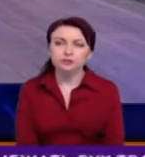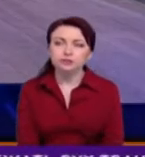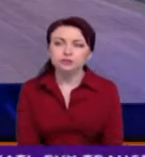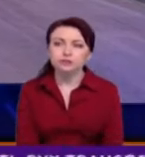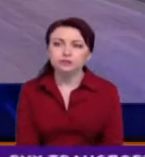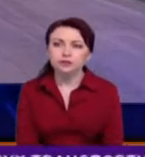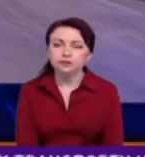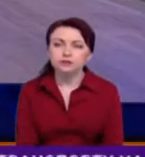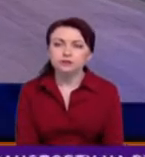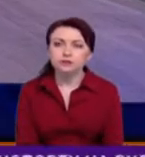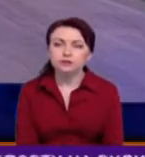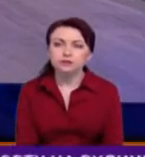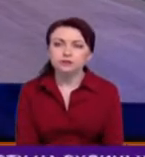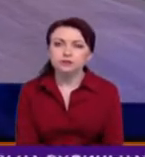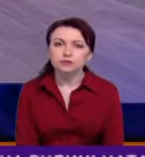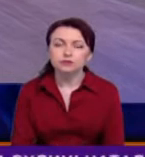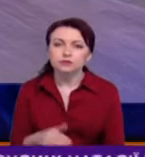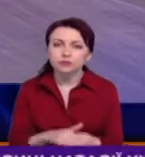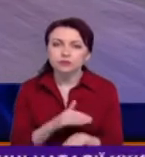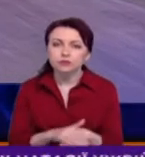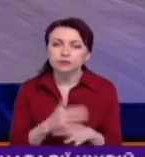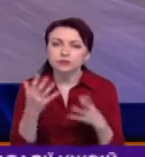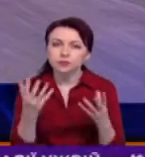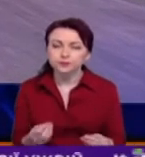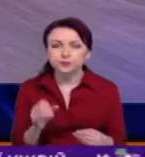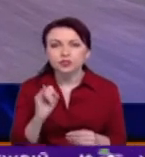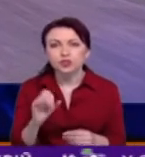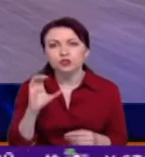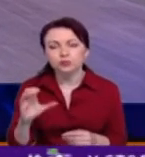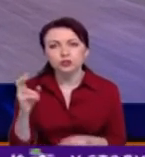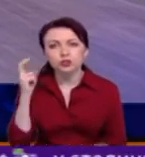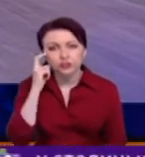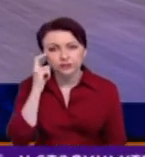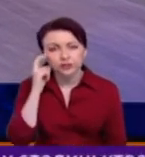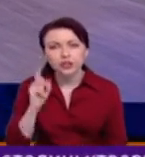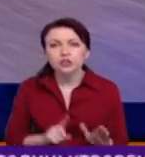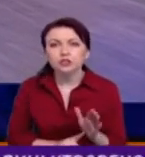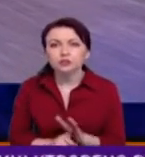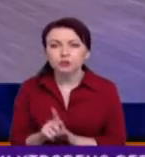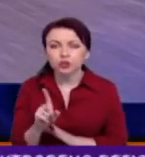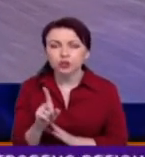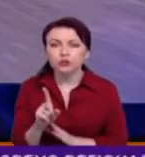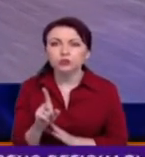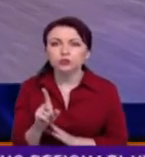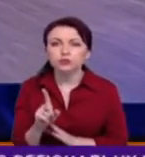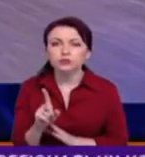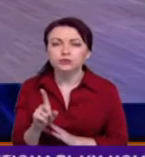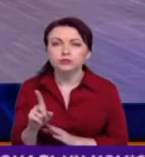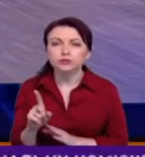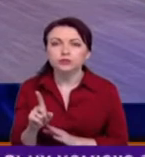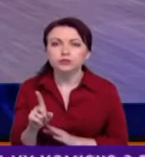Алло, алло. Добрий день, Ігор Степанович, Київ. Да, добрий вечір. Спочатку, да, вже вечір, репліка.